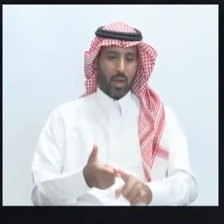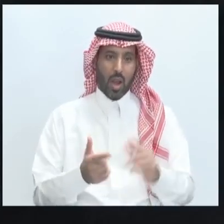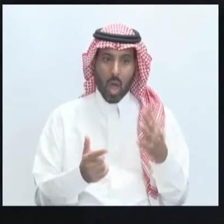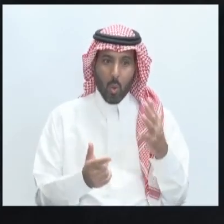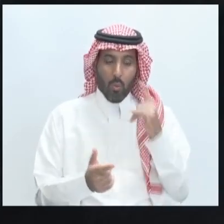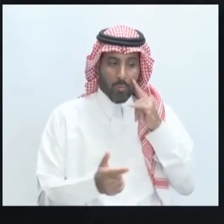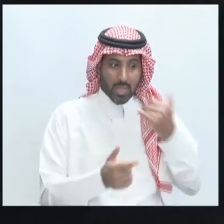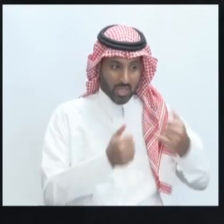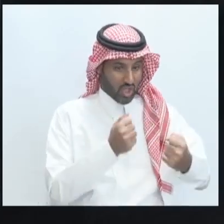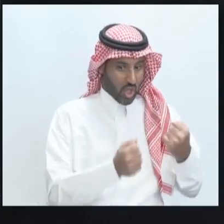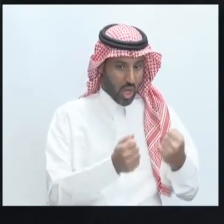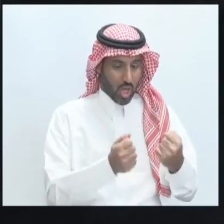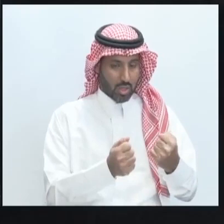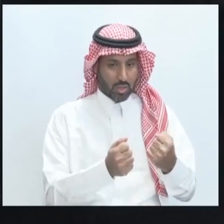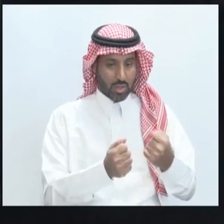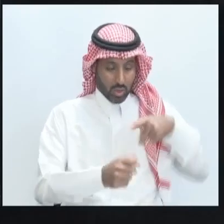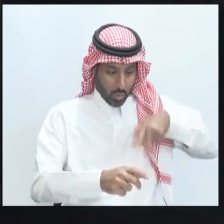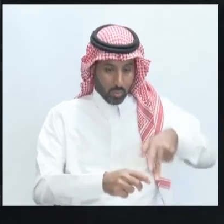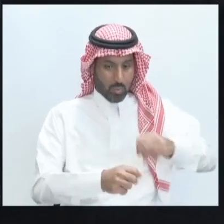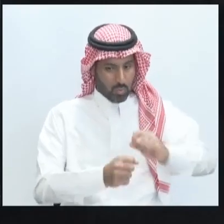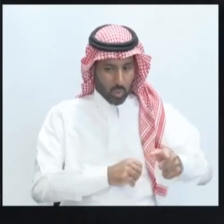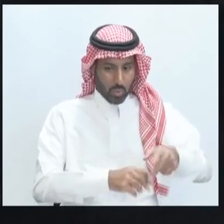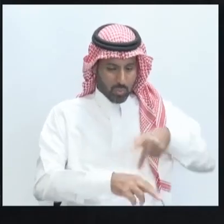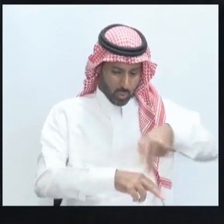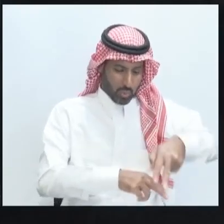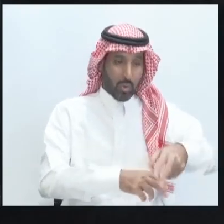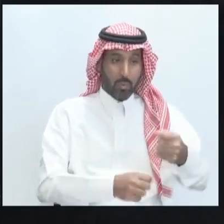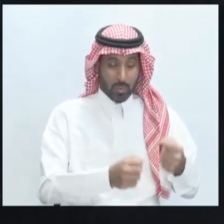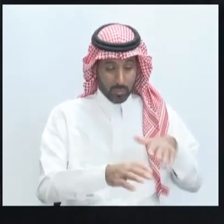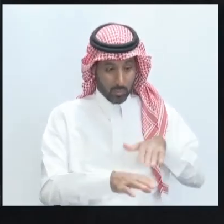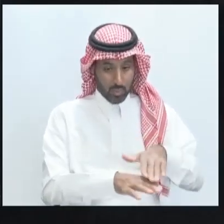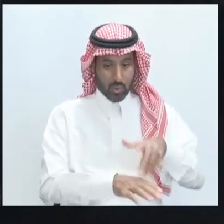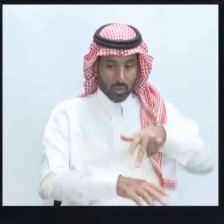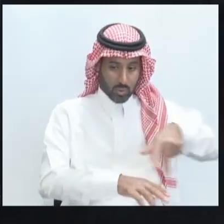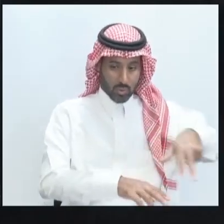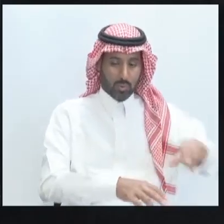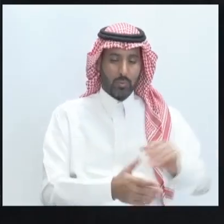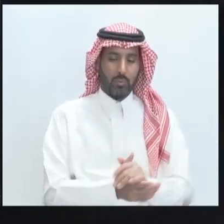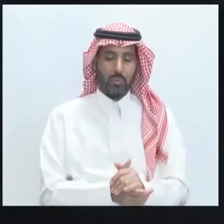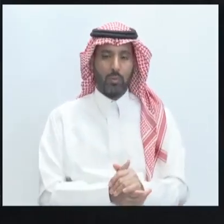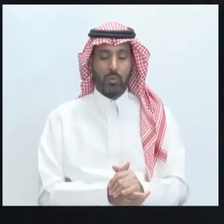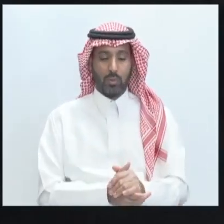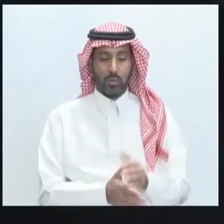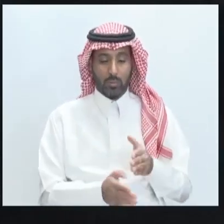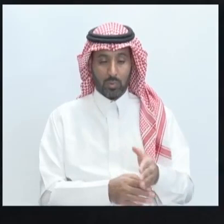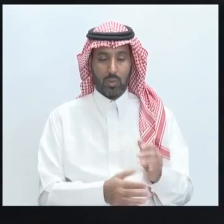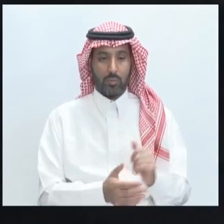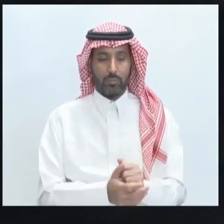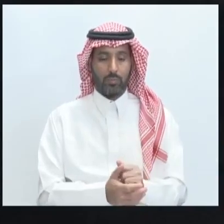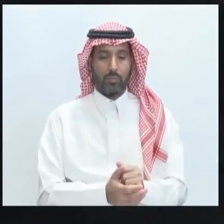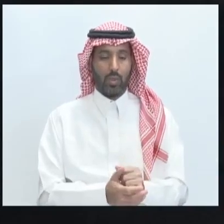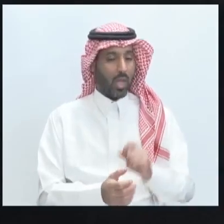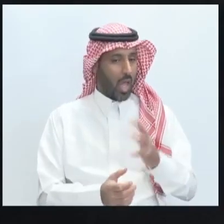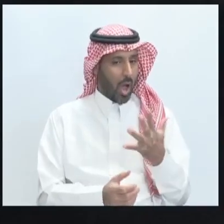من السيارات جعلهم ماذا يجرون او يركضون او يحاولون ان يتجاوزون الطريق بسرعه